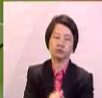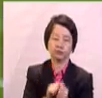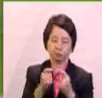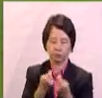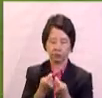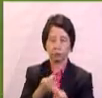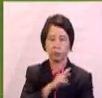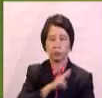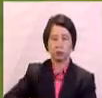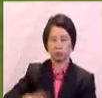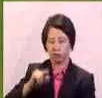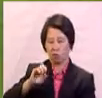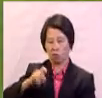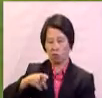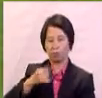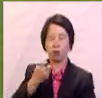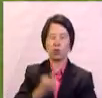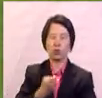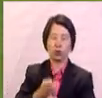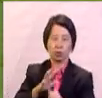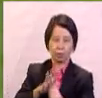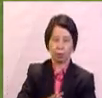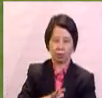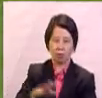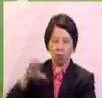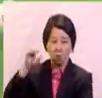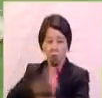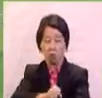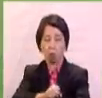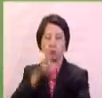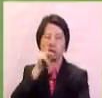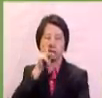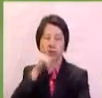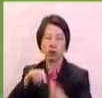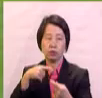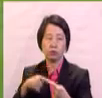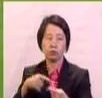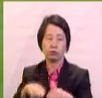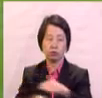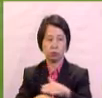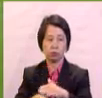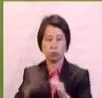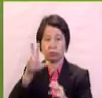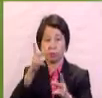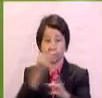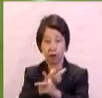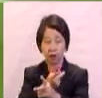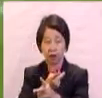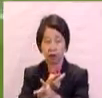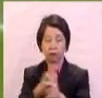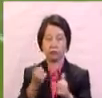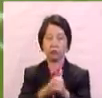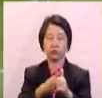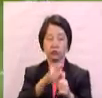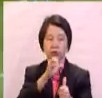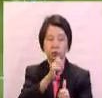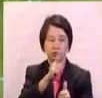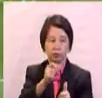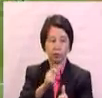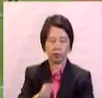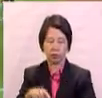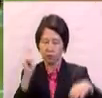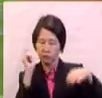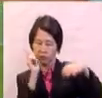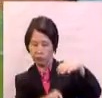Raja Gopal suka mengimbangi tekanan dan serangan Lang Merah apabila dibolosi sebanyak 3 kali di babak pertama.